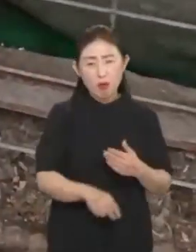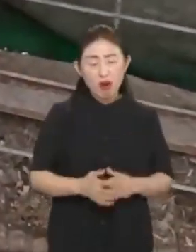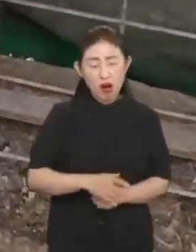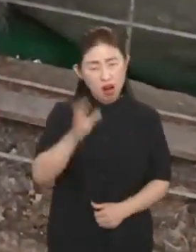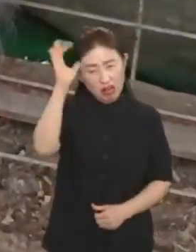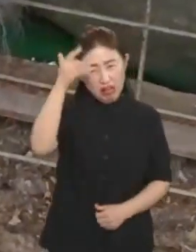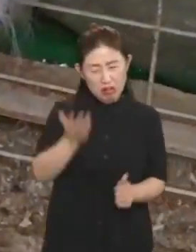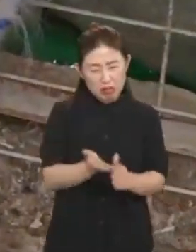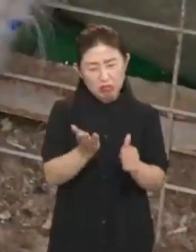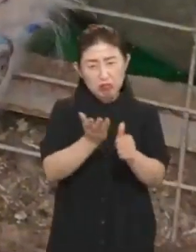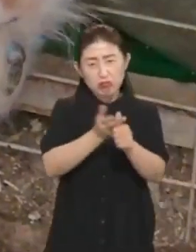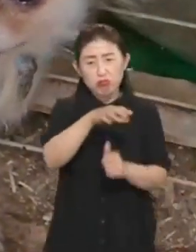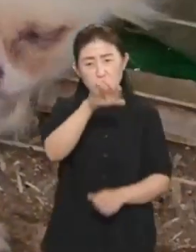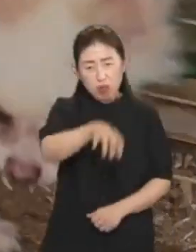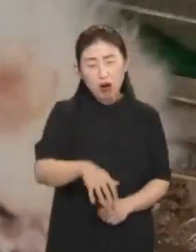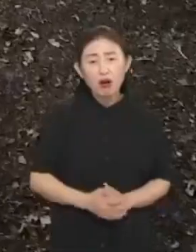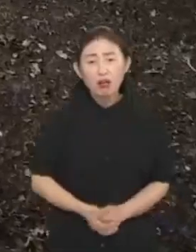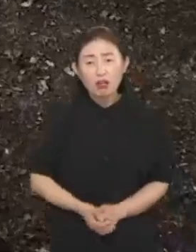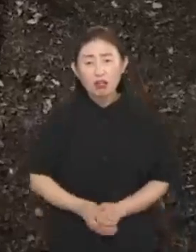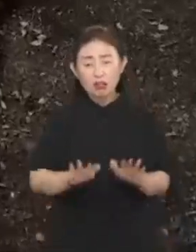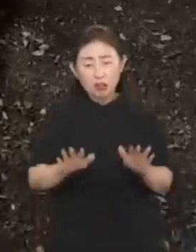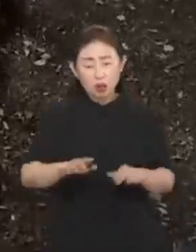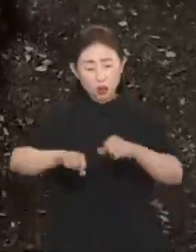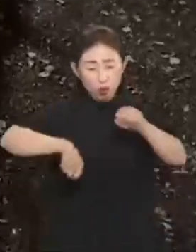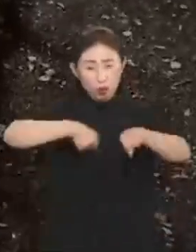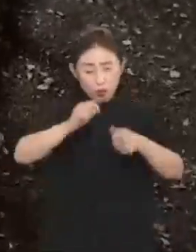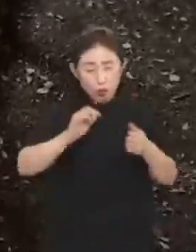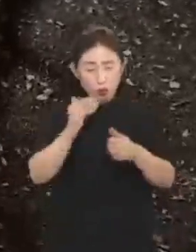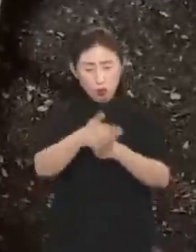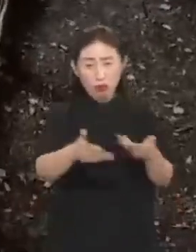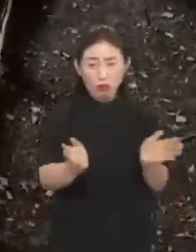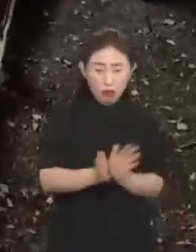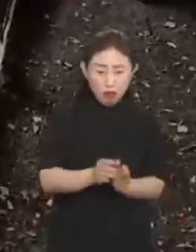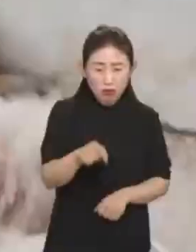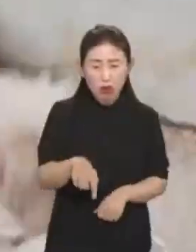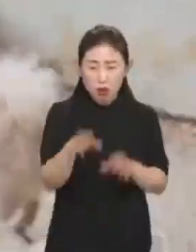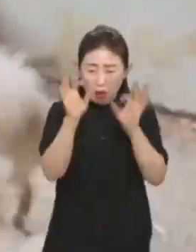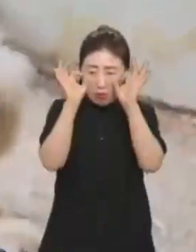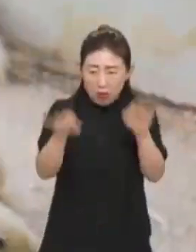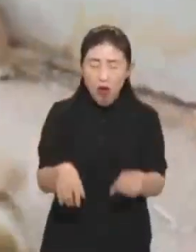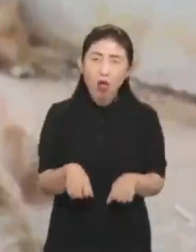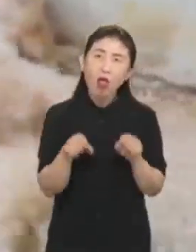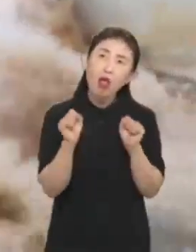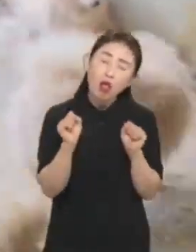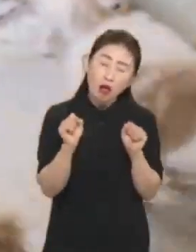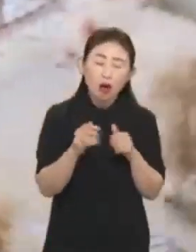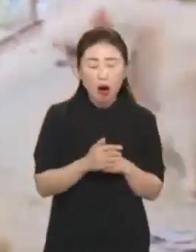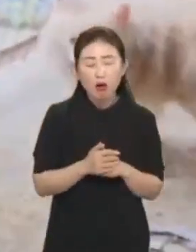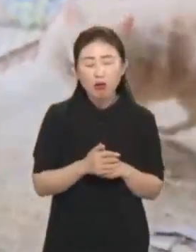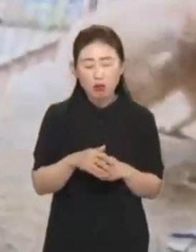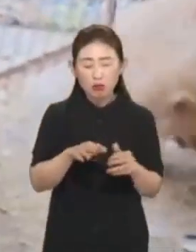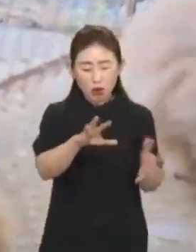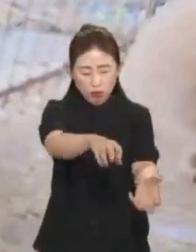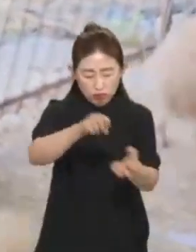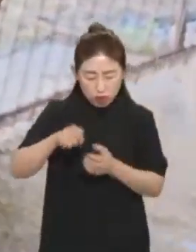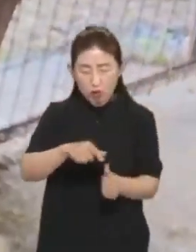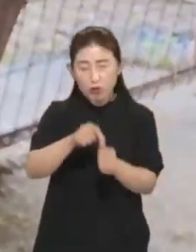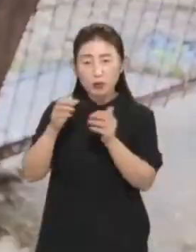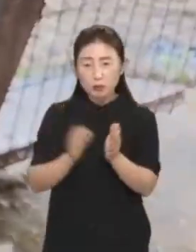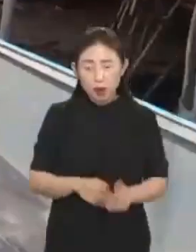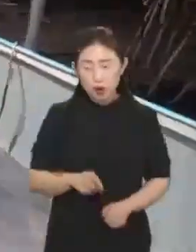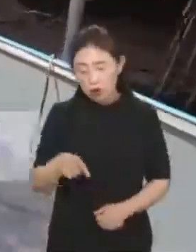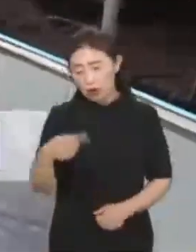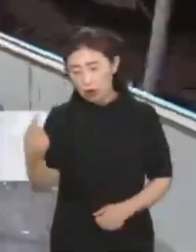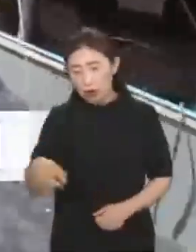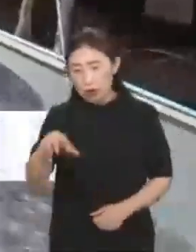보입니다. 동물보호단체는 힘없이 주저앉아 있는 강아지도 구조했습니다. 이곳을 비롯해 또 다른 불법 번식장에서